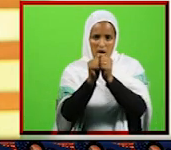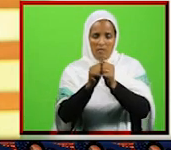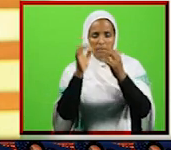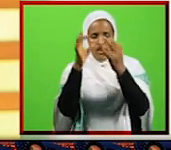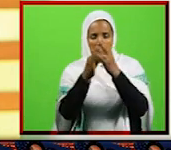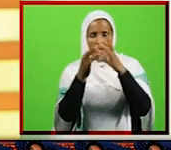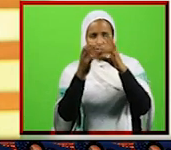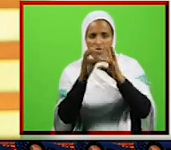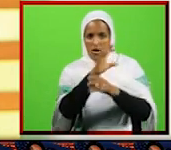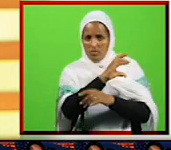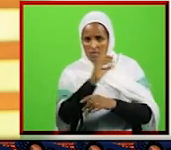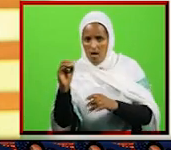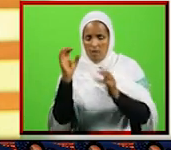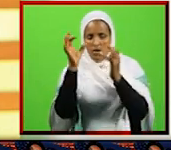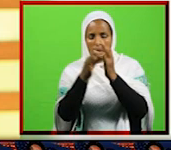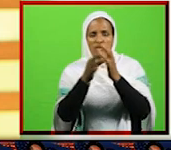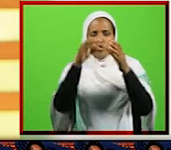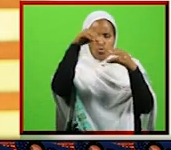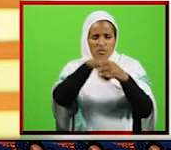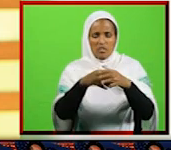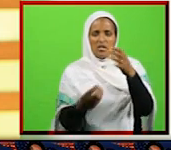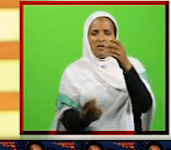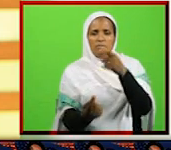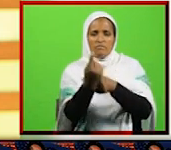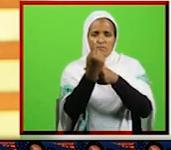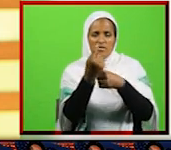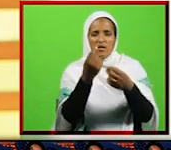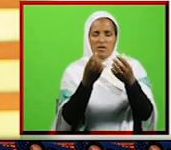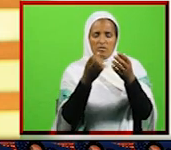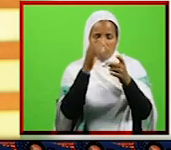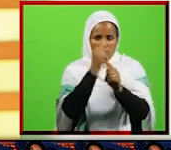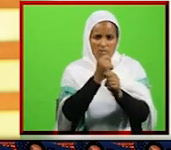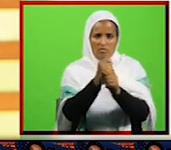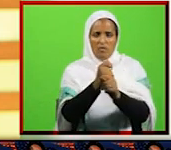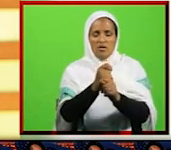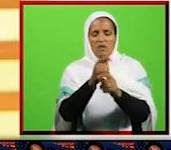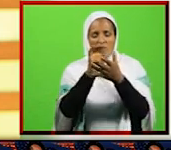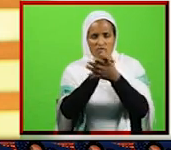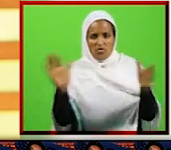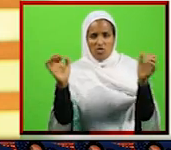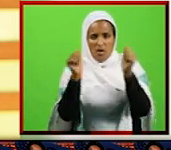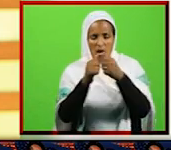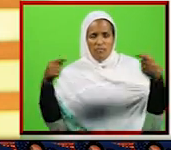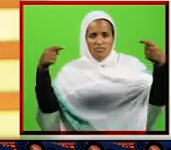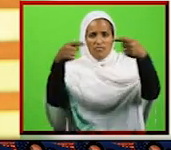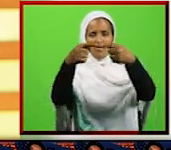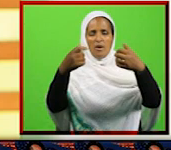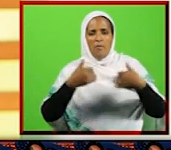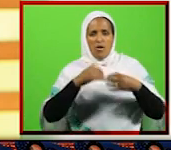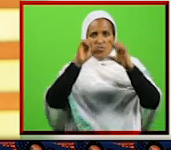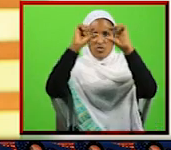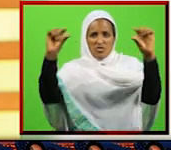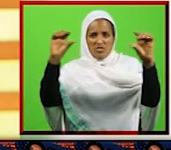ጋር በጋብቻና በጋብቻ ውስጥ ከሚፈጠር ተግዳሮት ይኸውም ከፍቺ ጋር